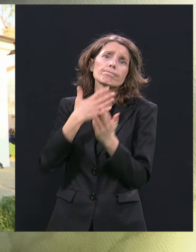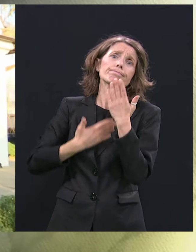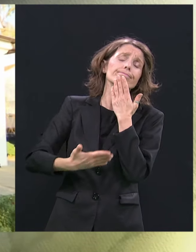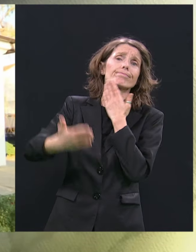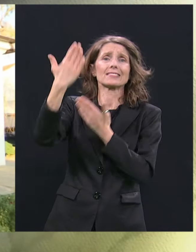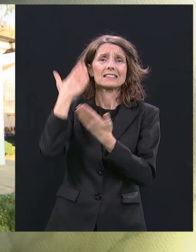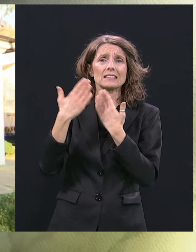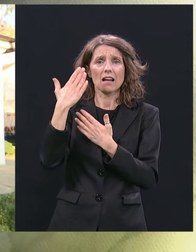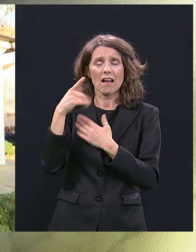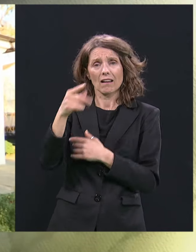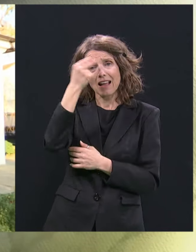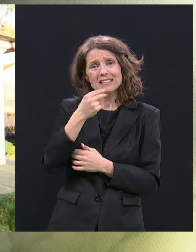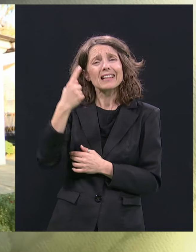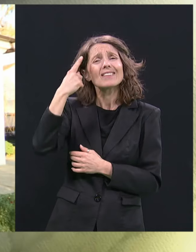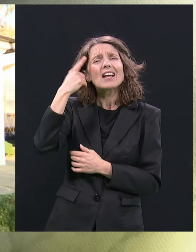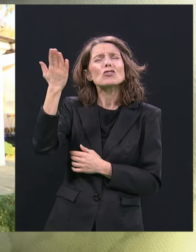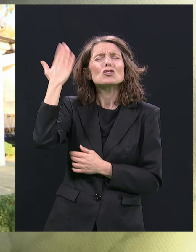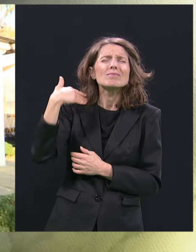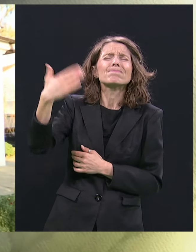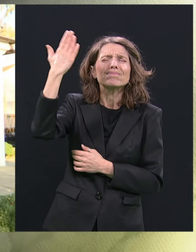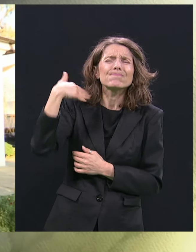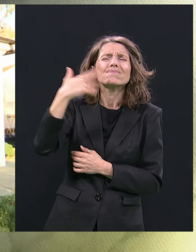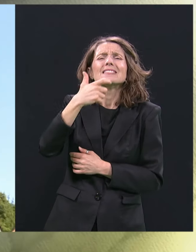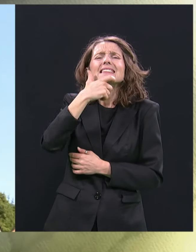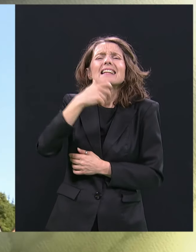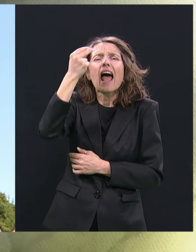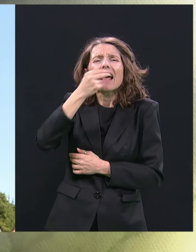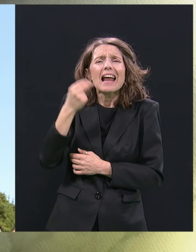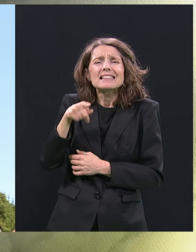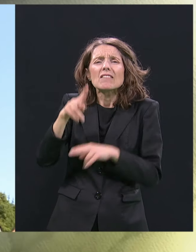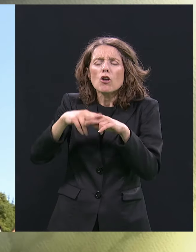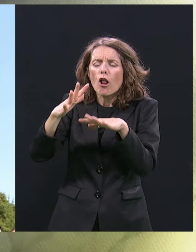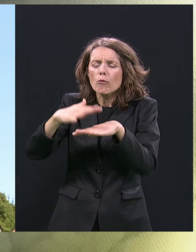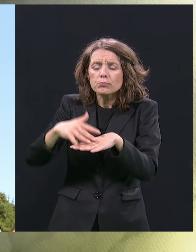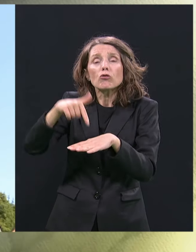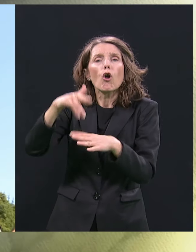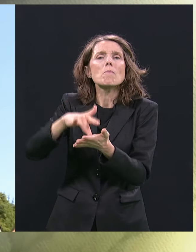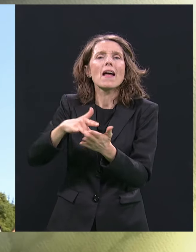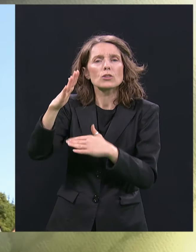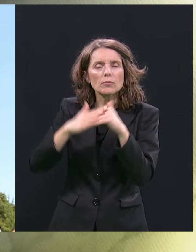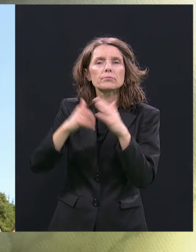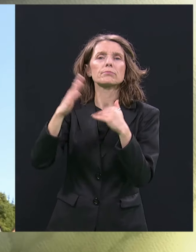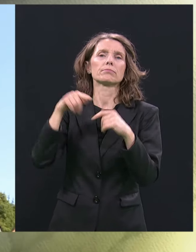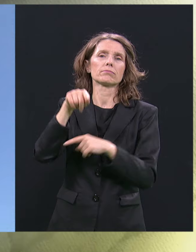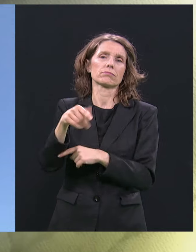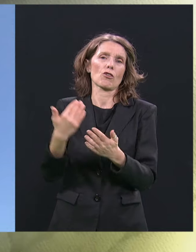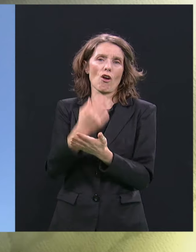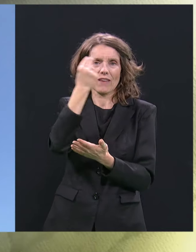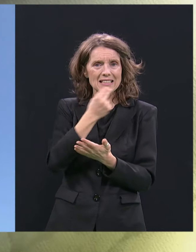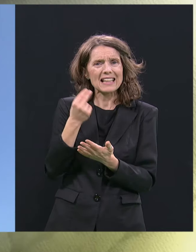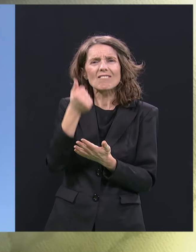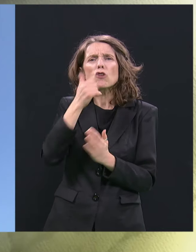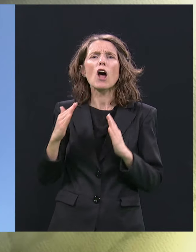već sazidana na temeljima starih crkava. Promenili smo joj krov, promenili smo